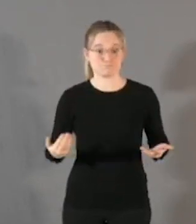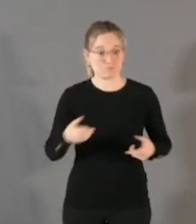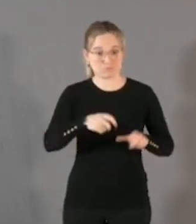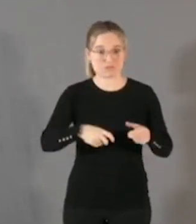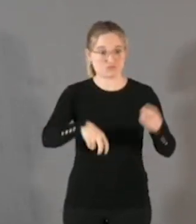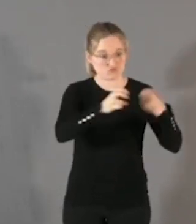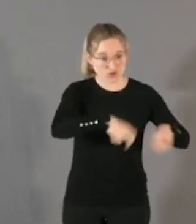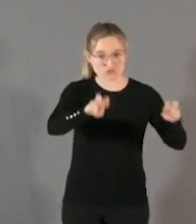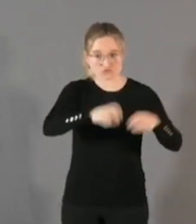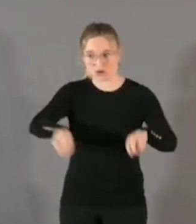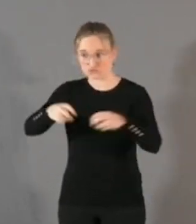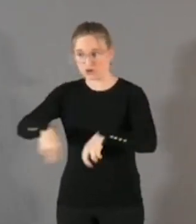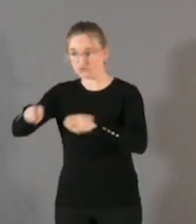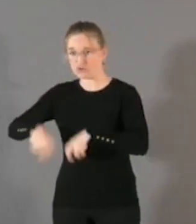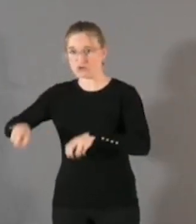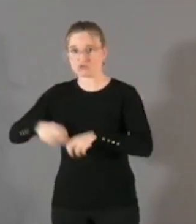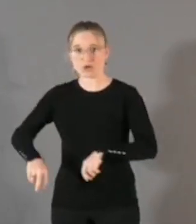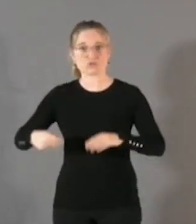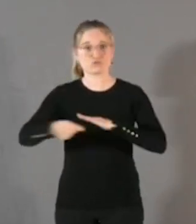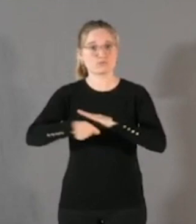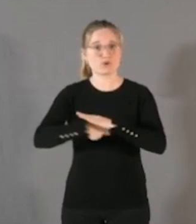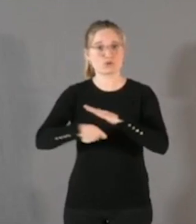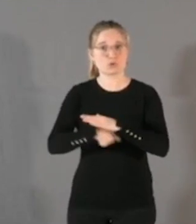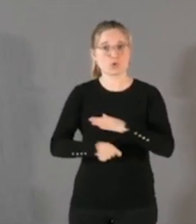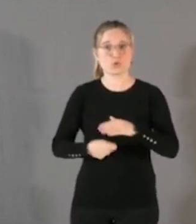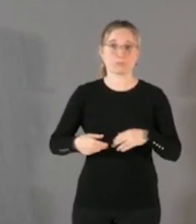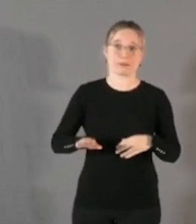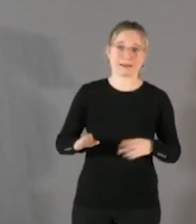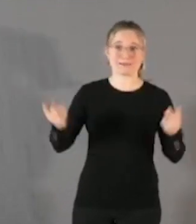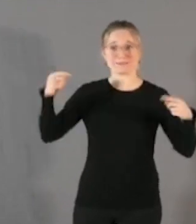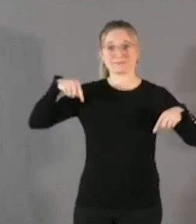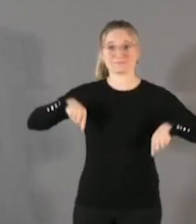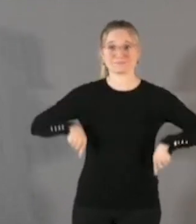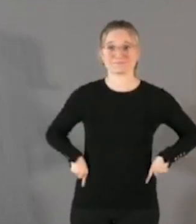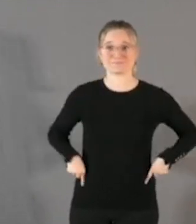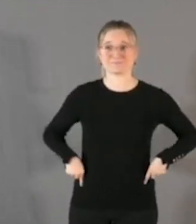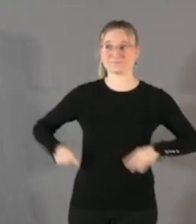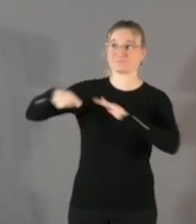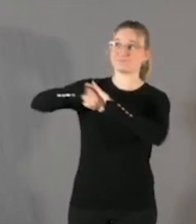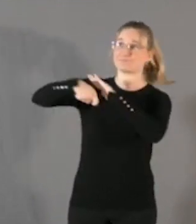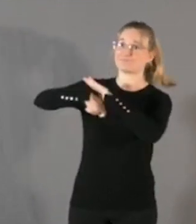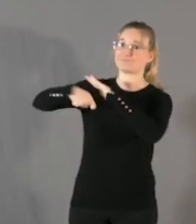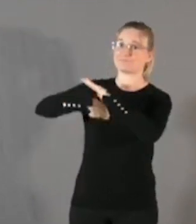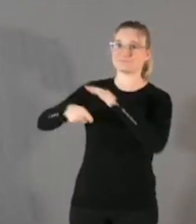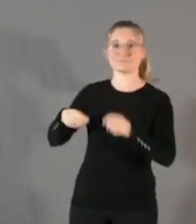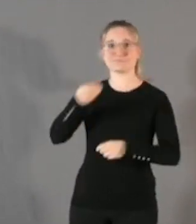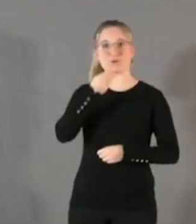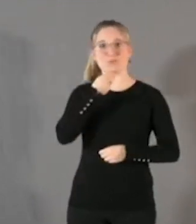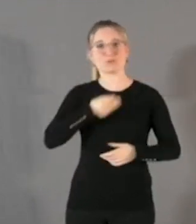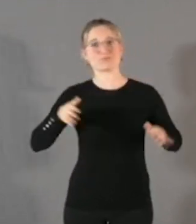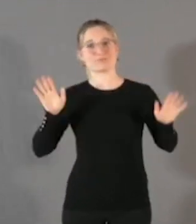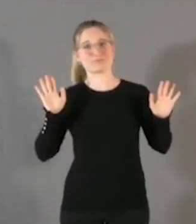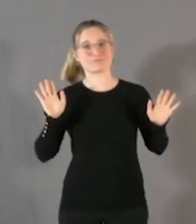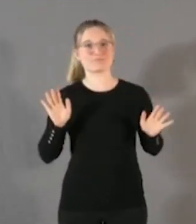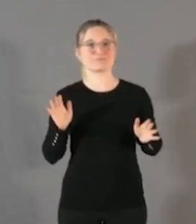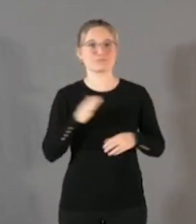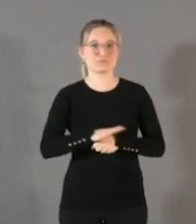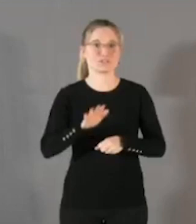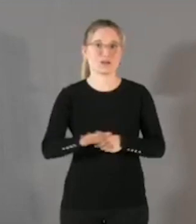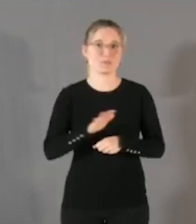ville continue à être sous perfusion de l'État pour vos financements, 49% des subventions reçues, contre